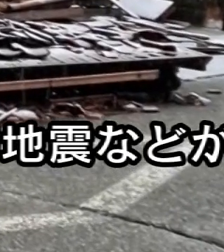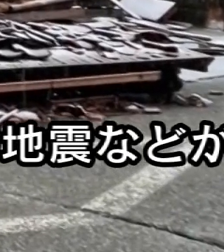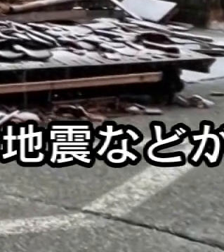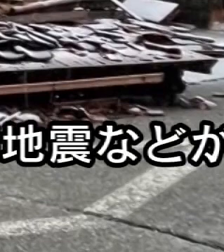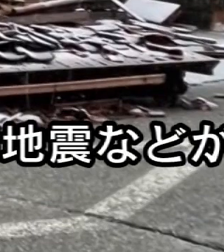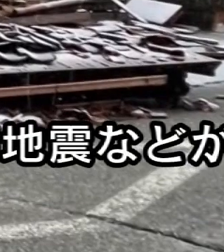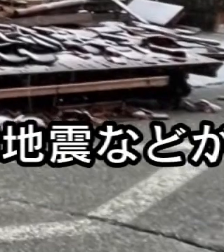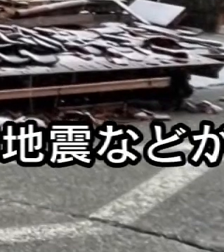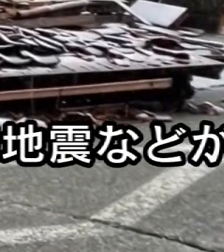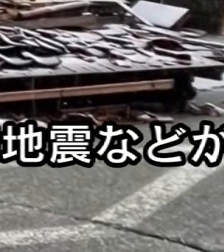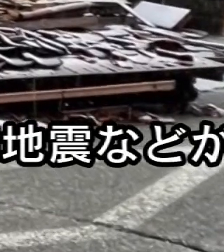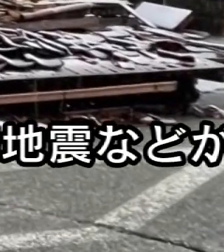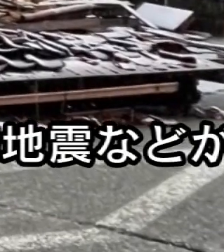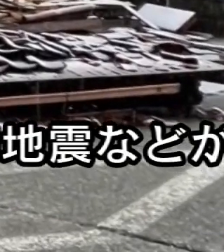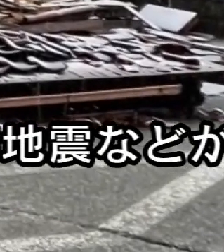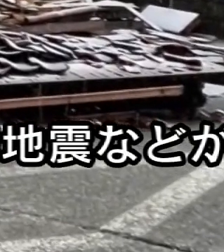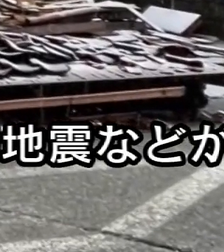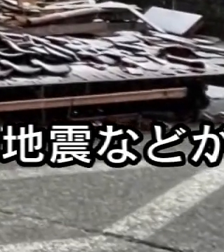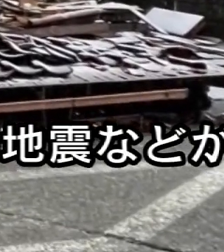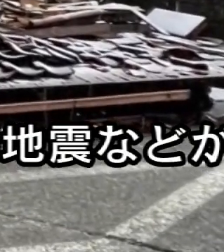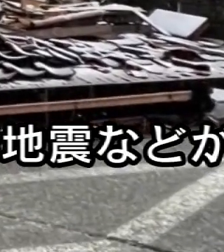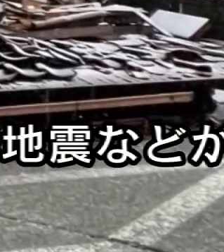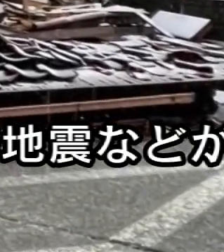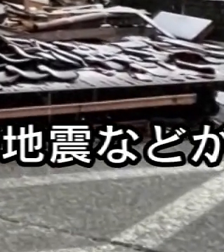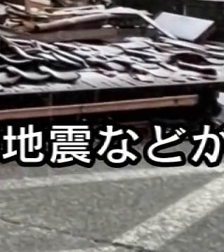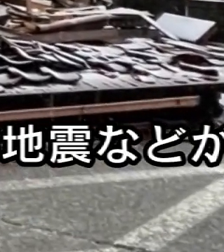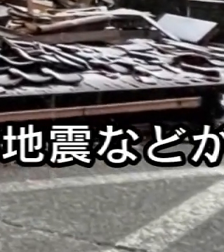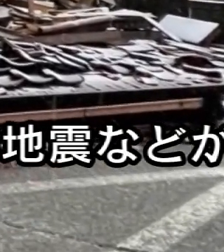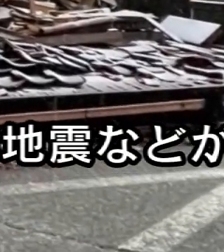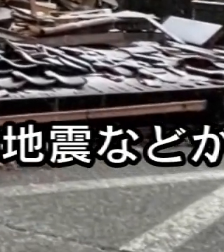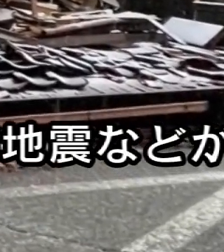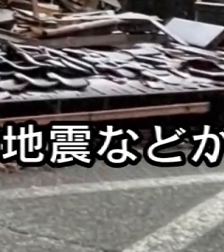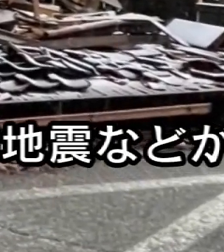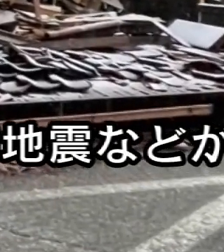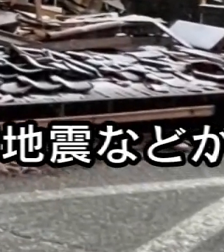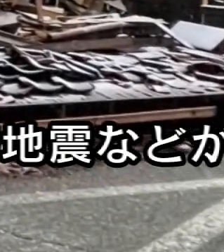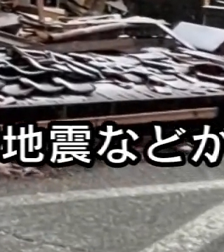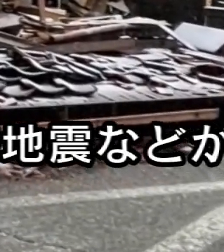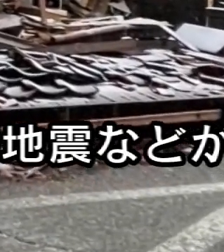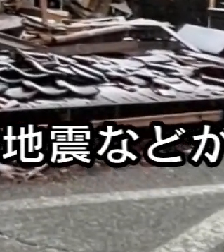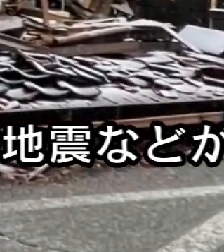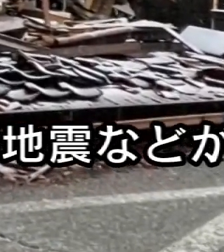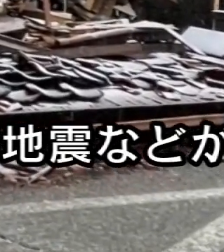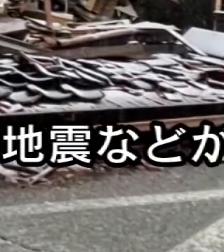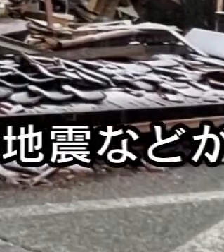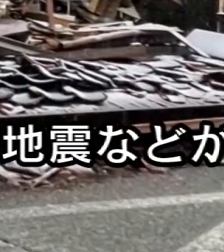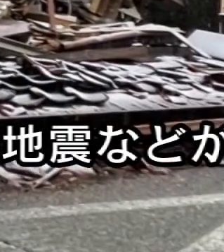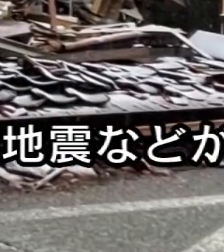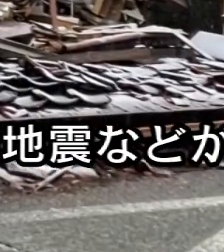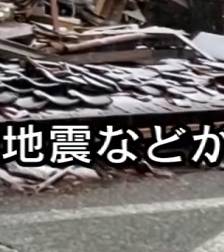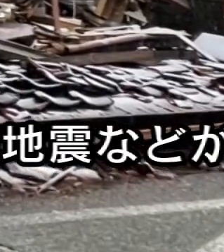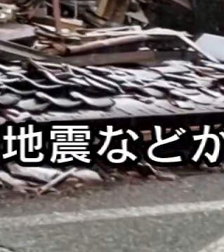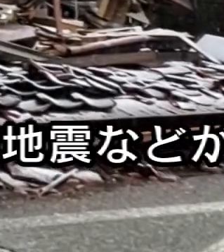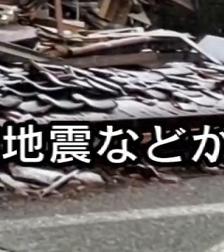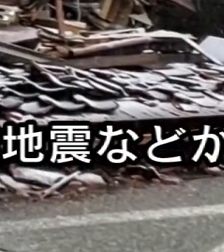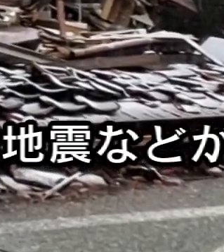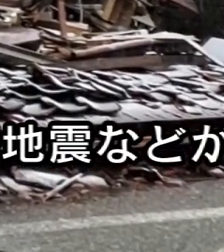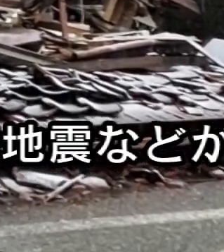7が想定されている有馬高槻断層帯地震などが甚大な被害をもたらすと指摘されています